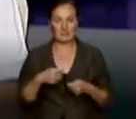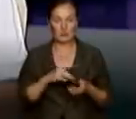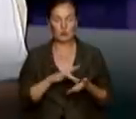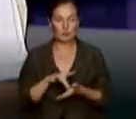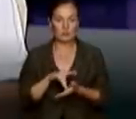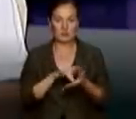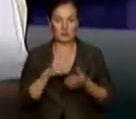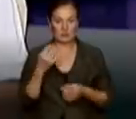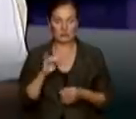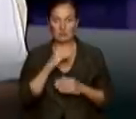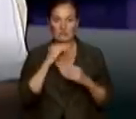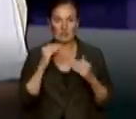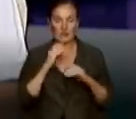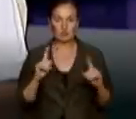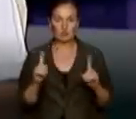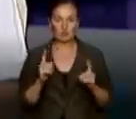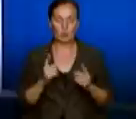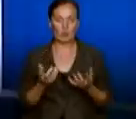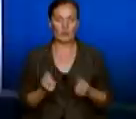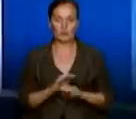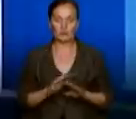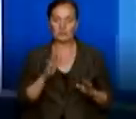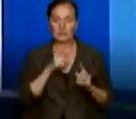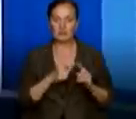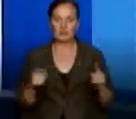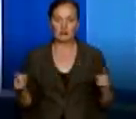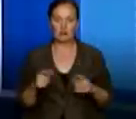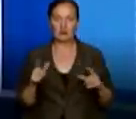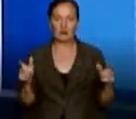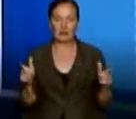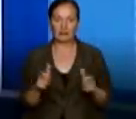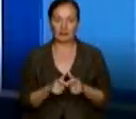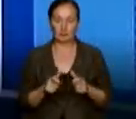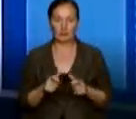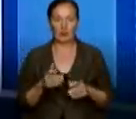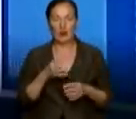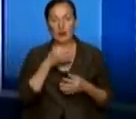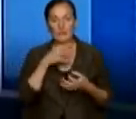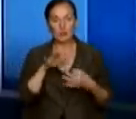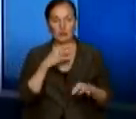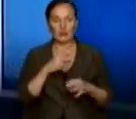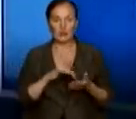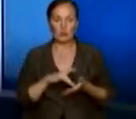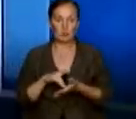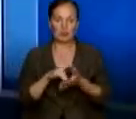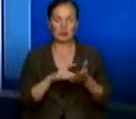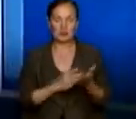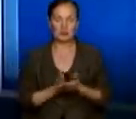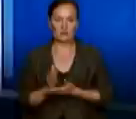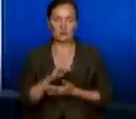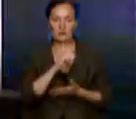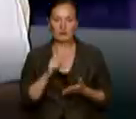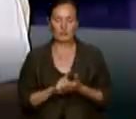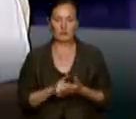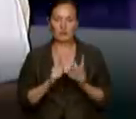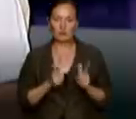сказати, багато чого недоотримав за час карантину. Так, так. І виходить, що будь-який туристичний маршрут має узгоджуватися з Департаментом культури